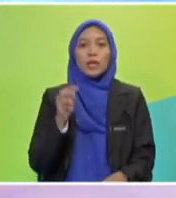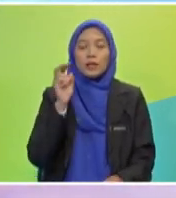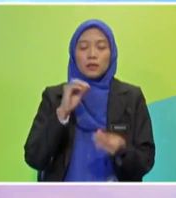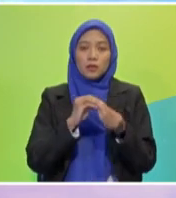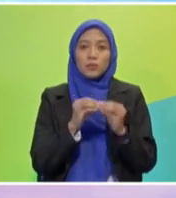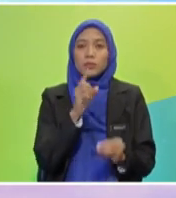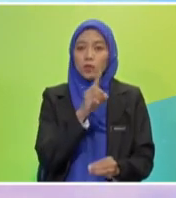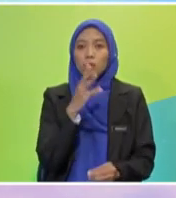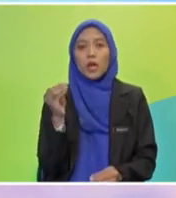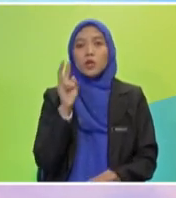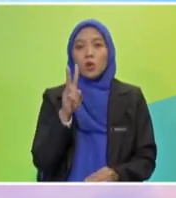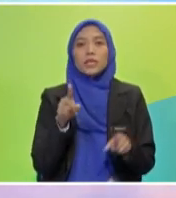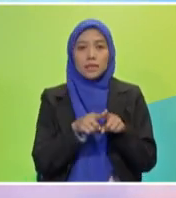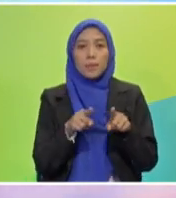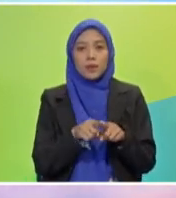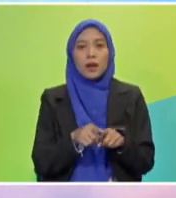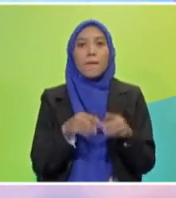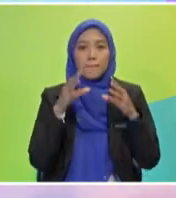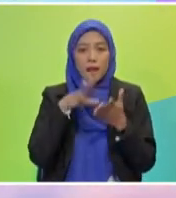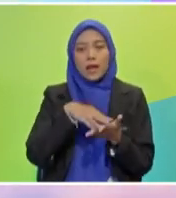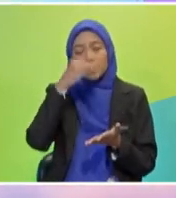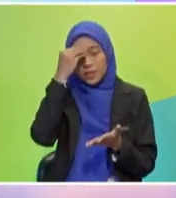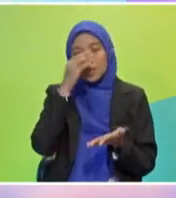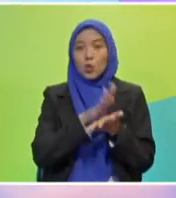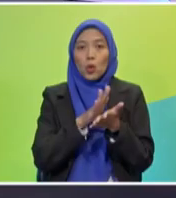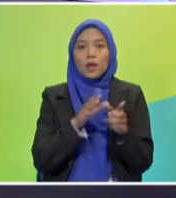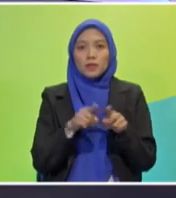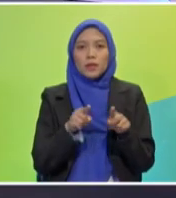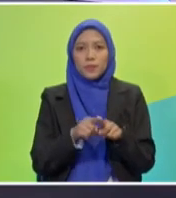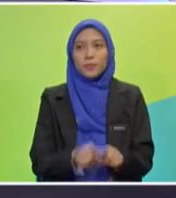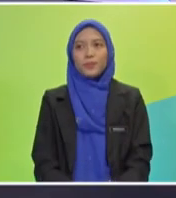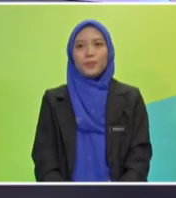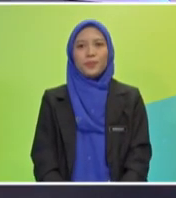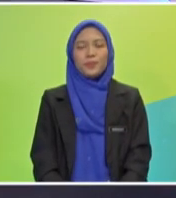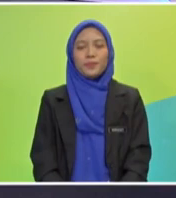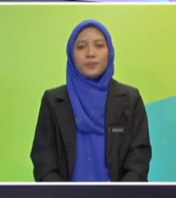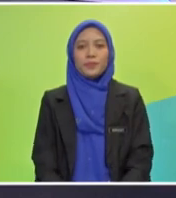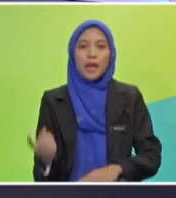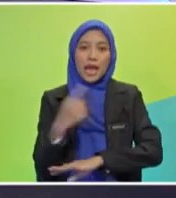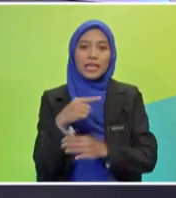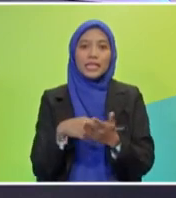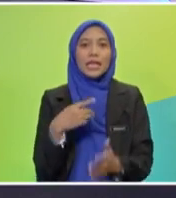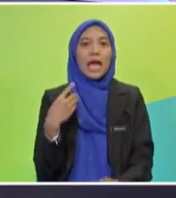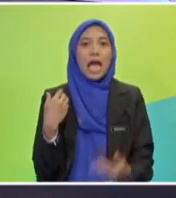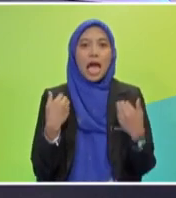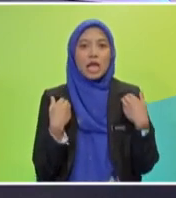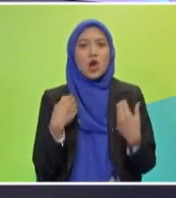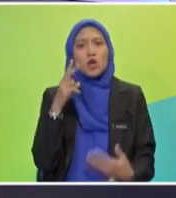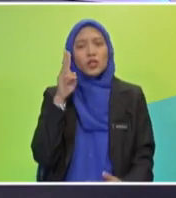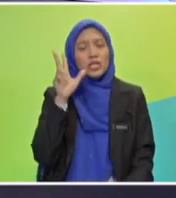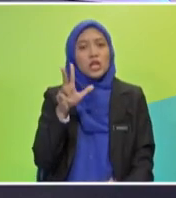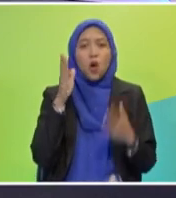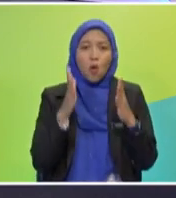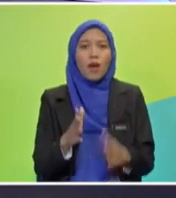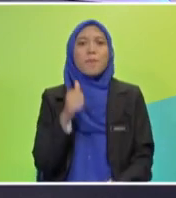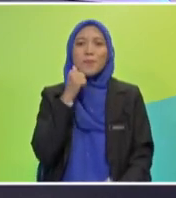Selayang. Baiklah, maksudnya hari ini ada 3 bunga lah mereka berdua dan saya satu di sini. Ya, betul.